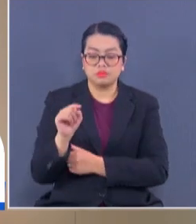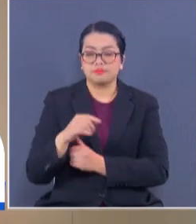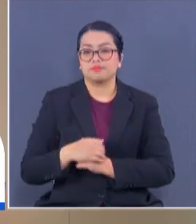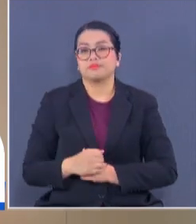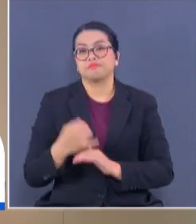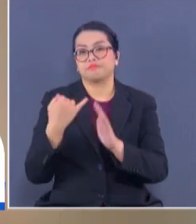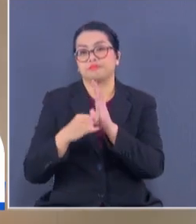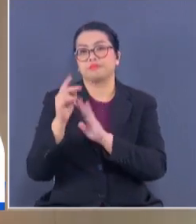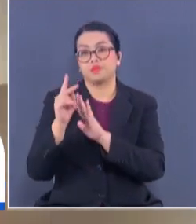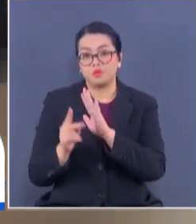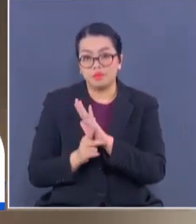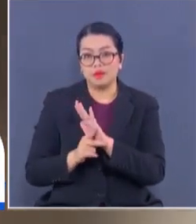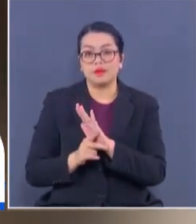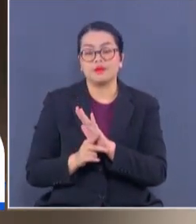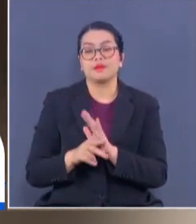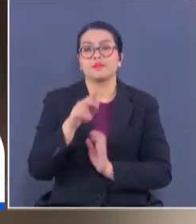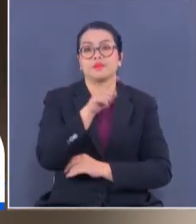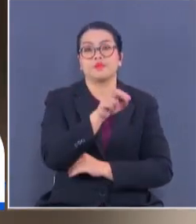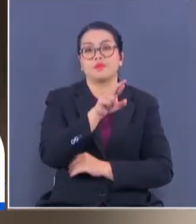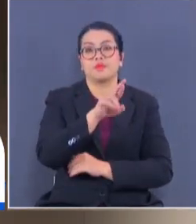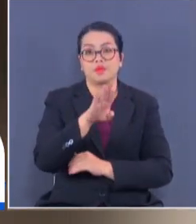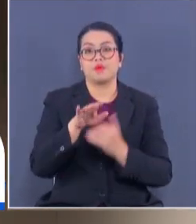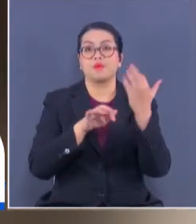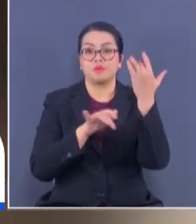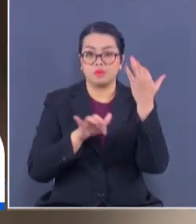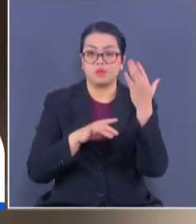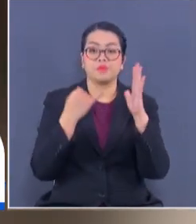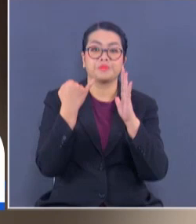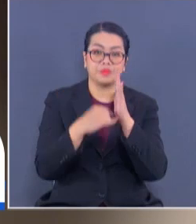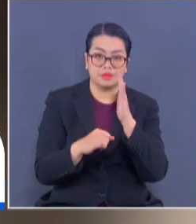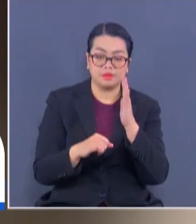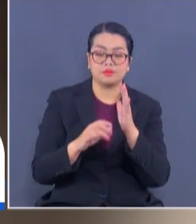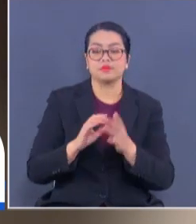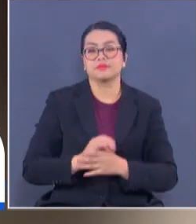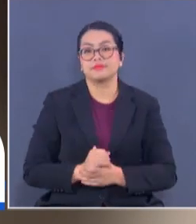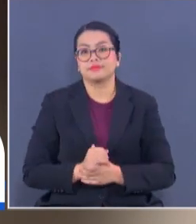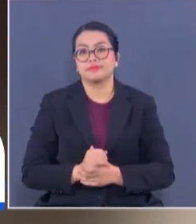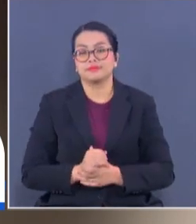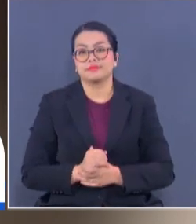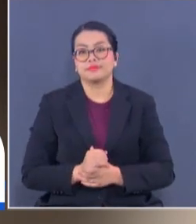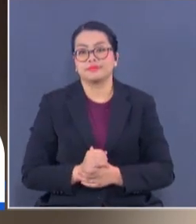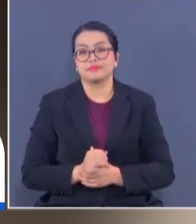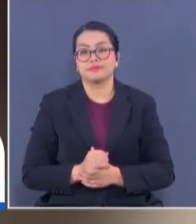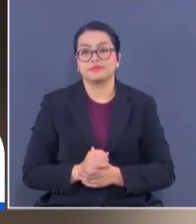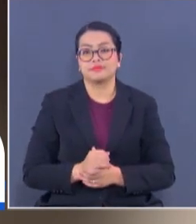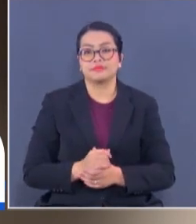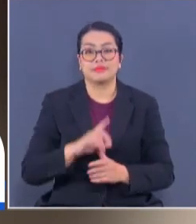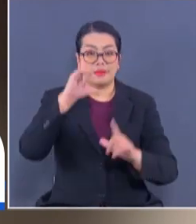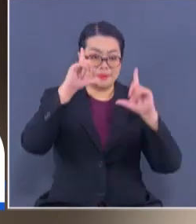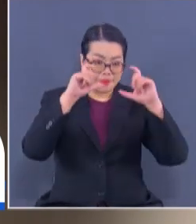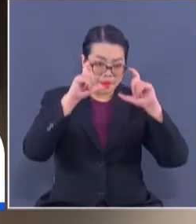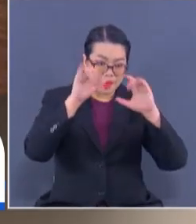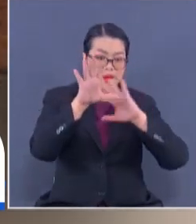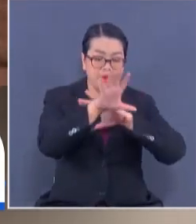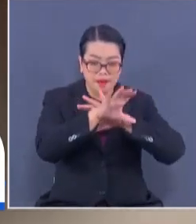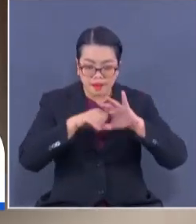ยกฎหมายในความผิดตามพระราชบัญญัติว่าด้วยการกระทำความผิดเกี่ยวกับคอมพิวเตอร์กับผู้ที่ได้แอบอ้างโดยการใช้รู